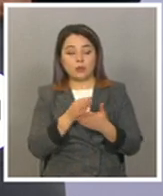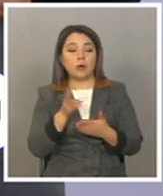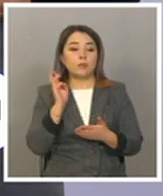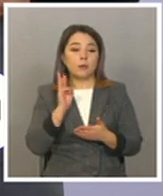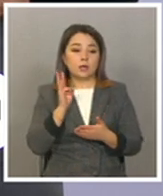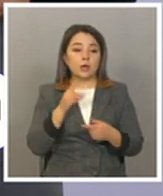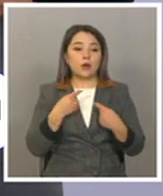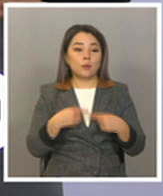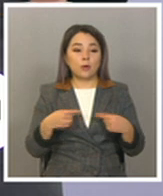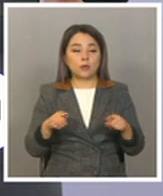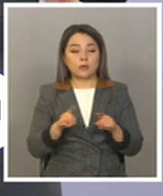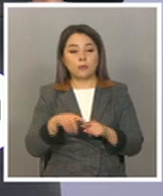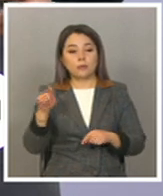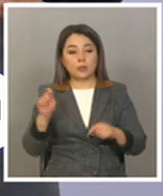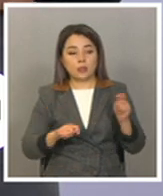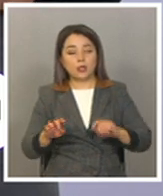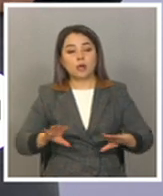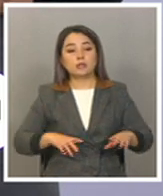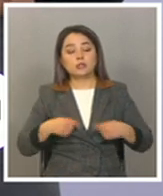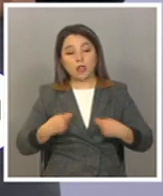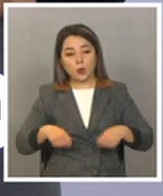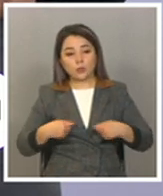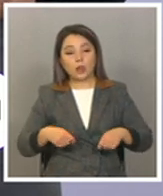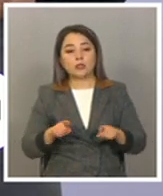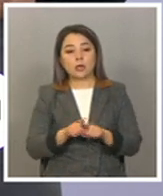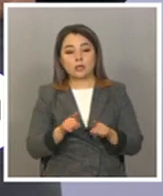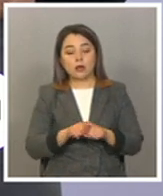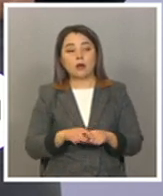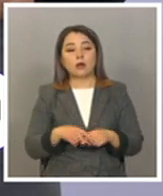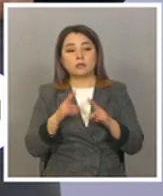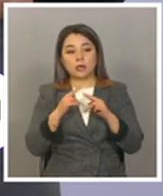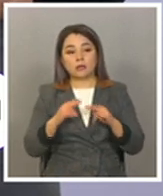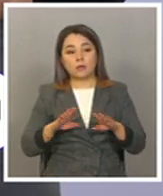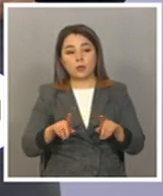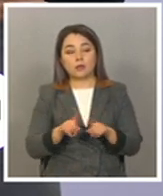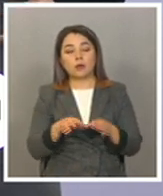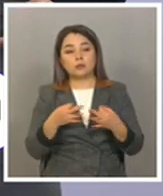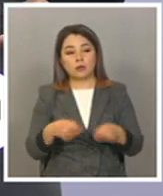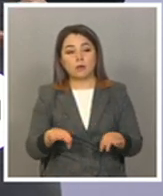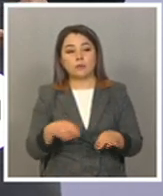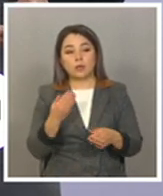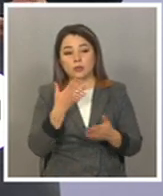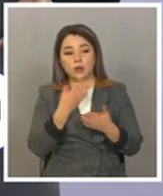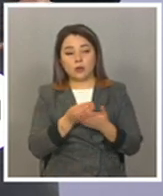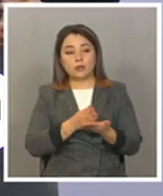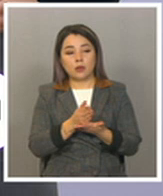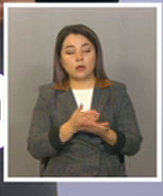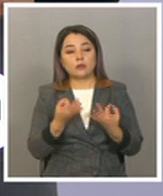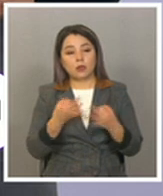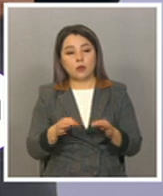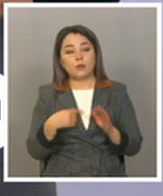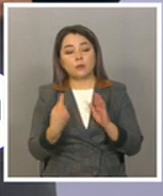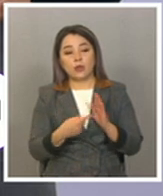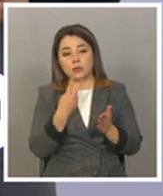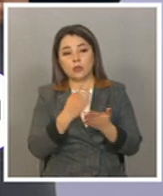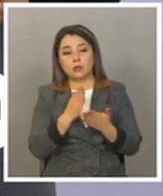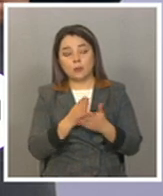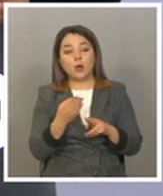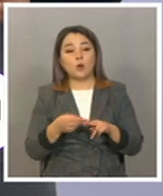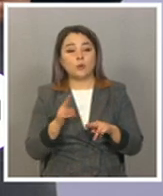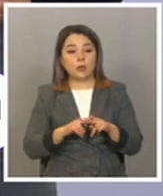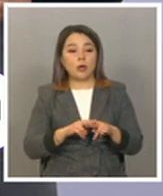басқа мемлекеттен келген саудагерлер сарайда емін-еркін саудасын жасап еркін жүрді. Яғни бұл жағдай бұл